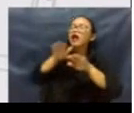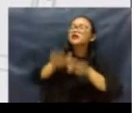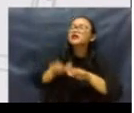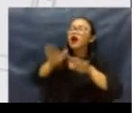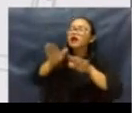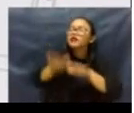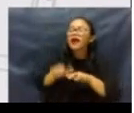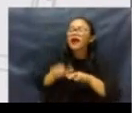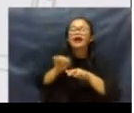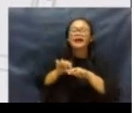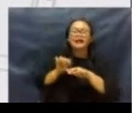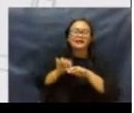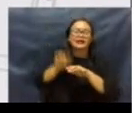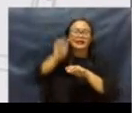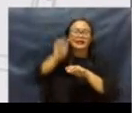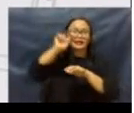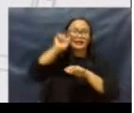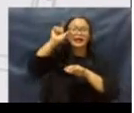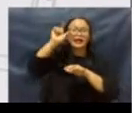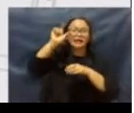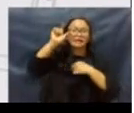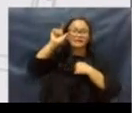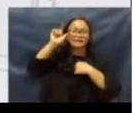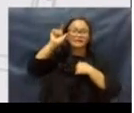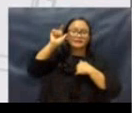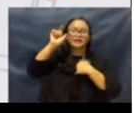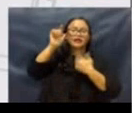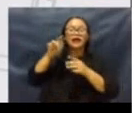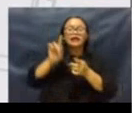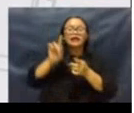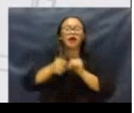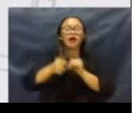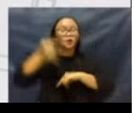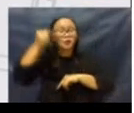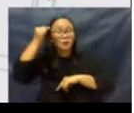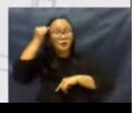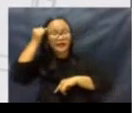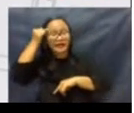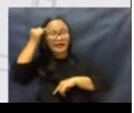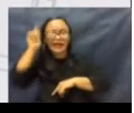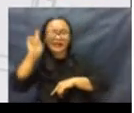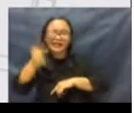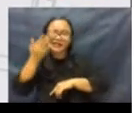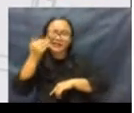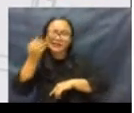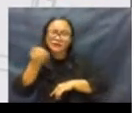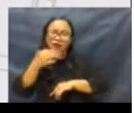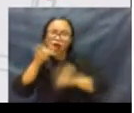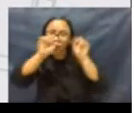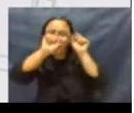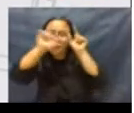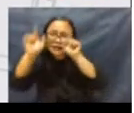Saya berpikir itu adalah bagian dari definisi yang tadi itu, yang ada istilah membuat konsep,